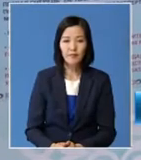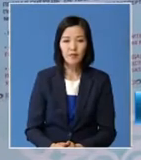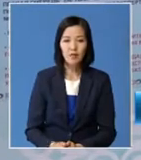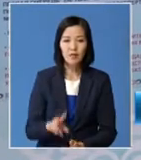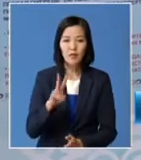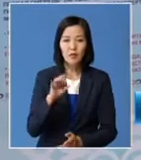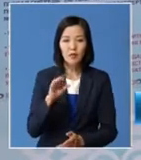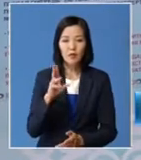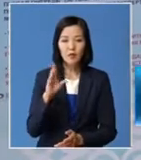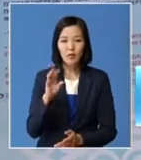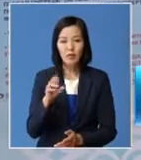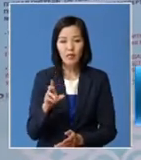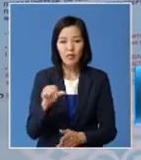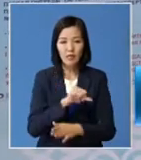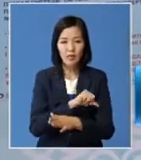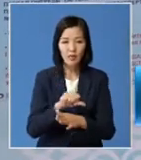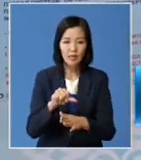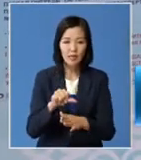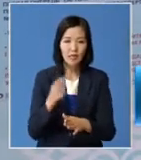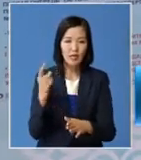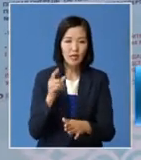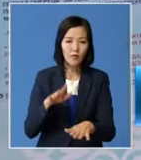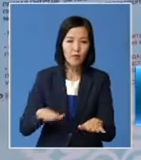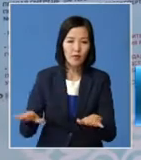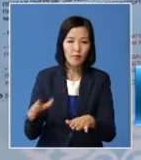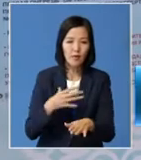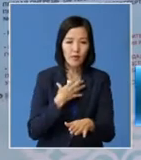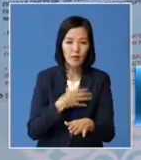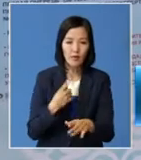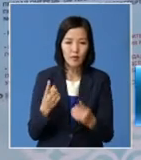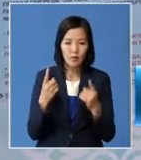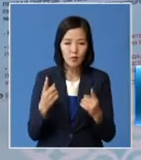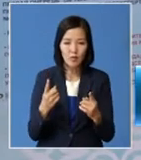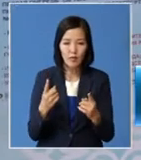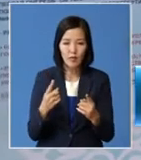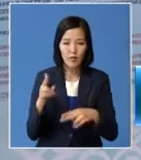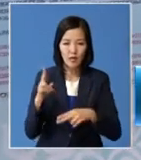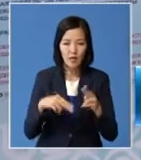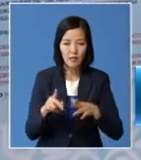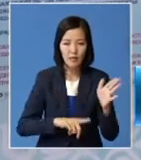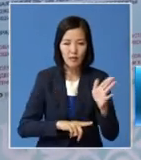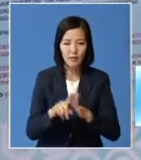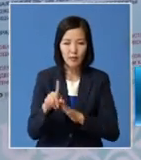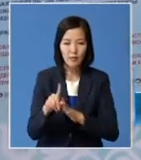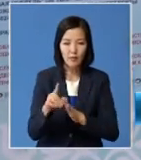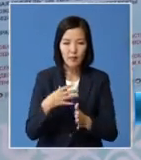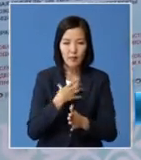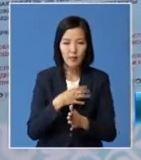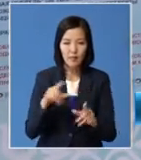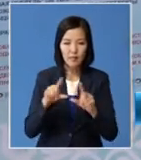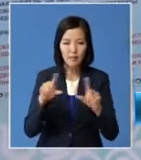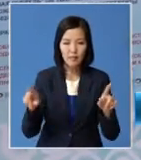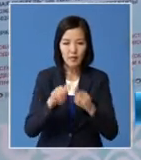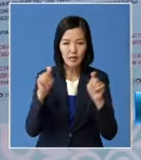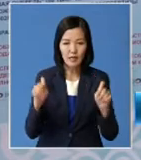Нұркент Қорғас Шығыс қақпасы арнайы экономикалық аймағының маңызды бөлігі саналады. Іргесі қаланған күннен бері талай маңызды нысандар бой